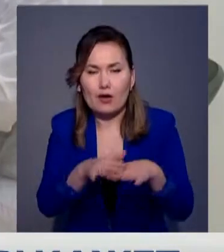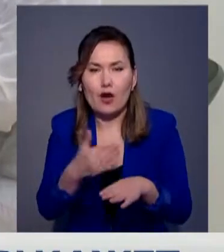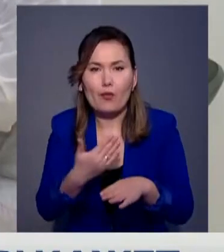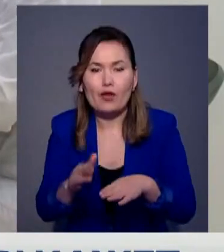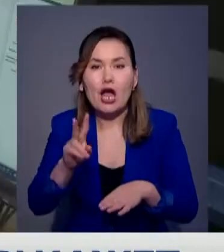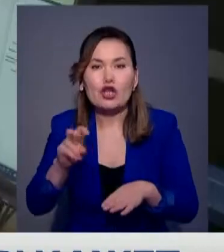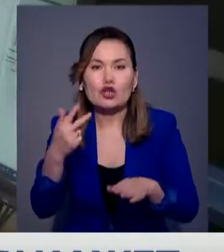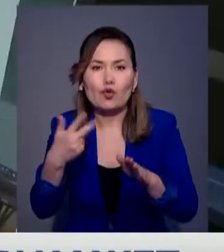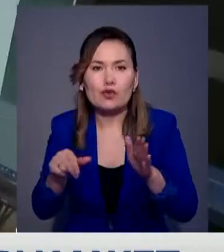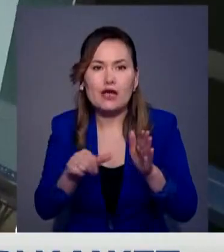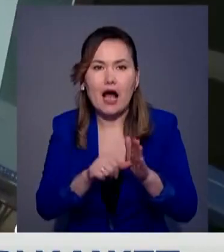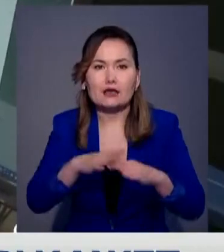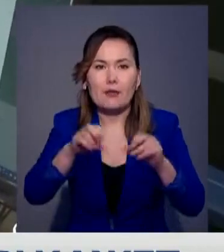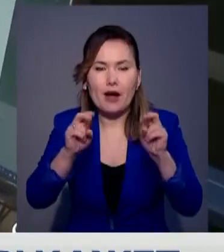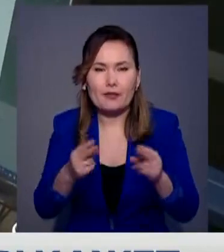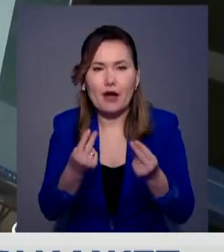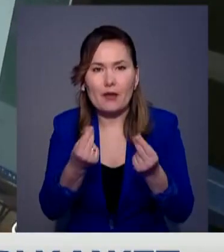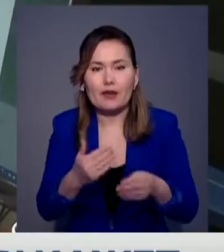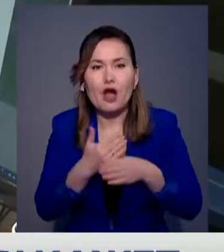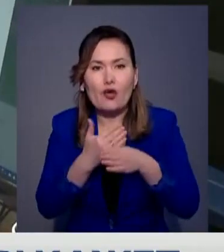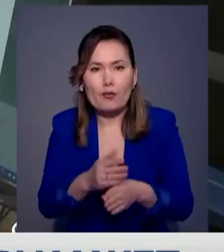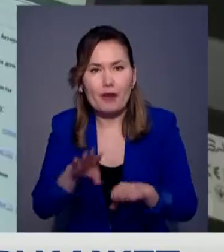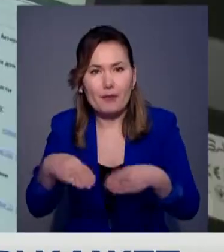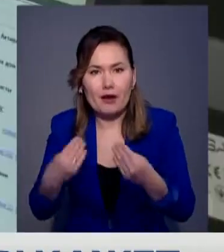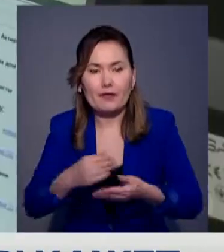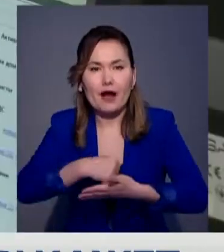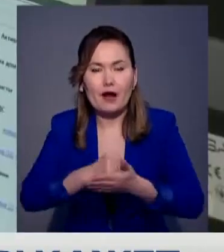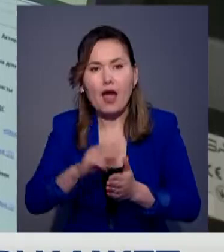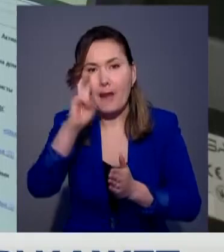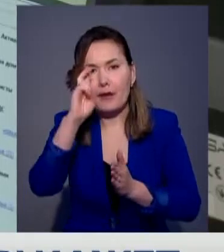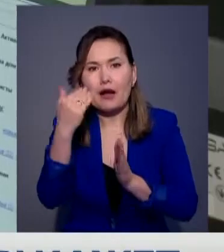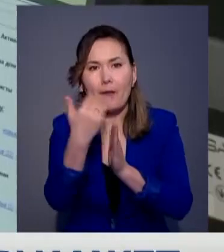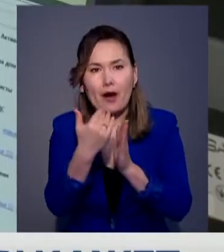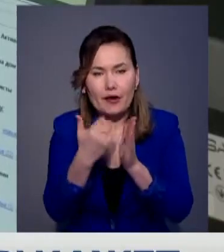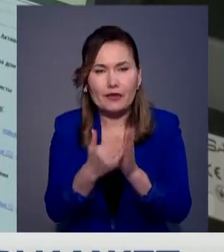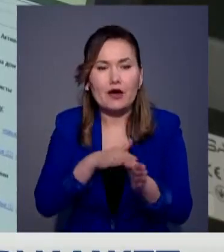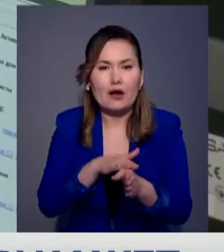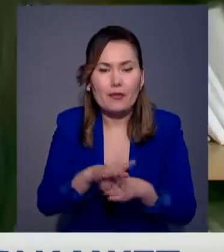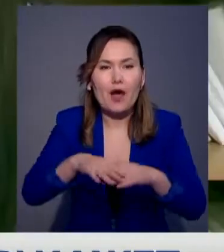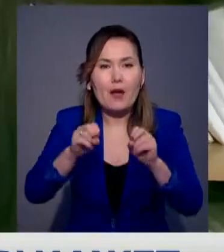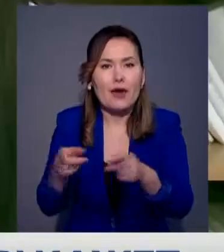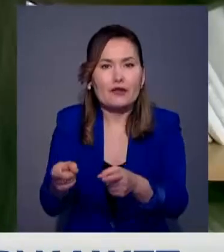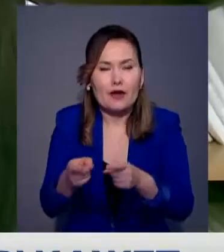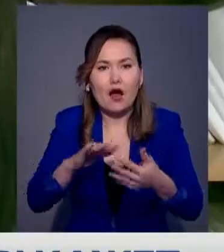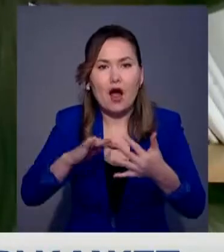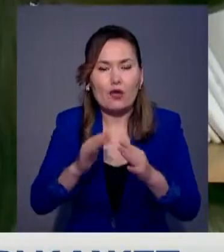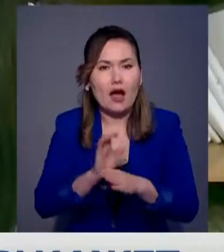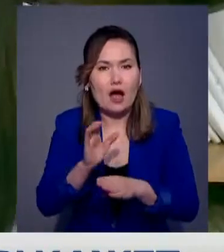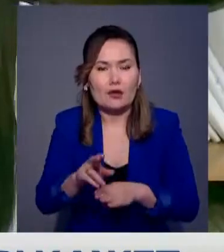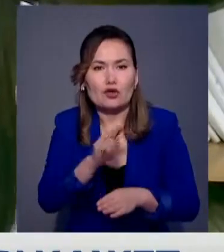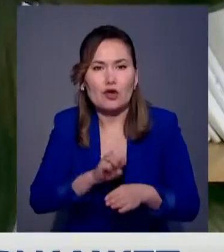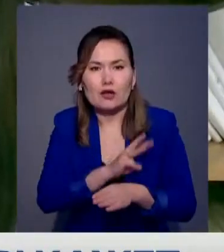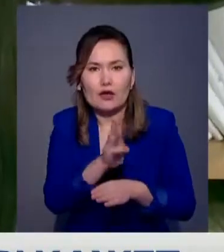бөлініп, 236 маманға материалдық көмек берілді. Қабылданған мемлекеттік бағдарламалар да маман тартуға бағытталып отыр.